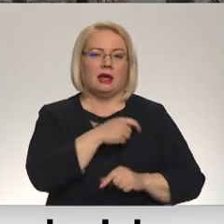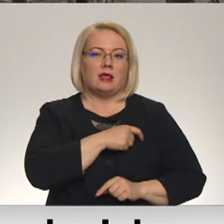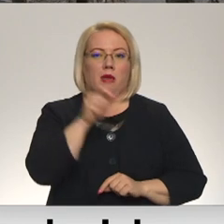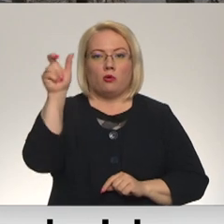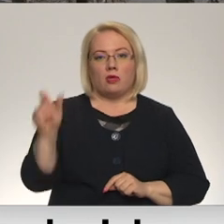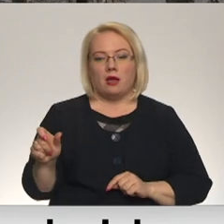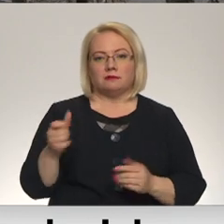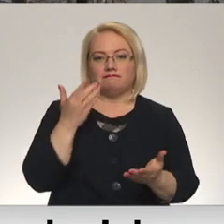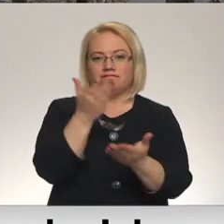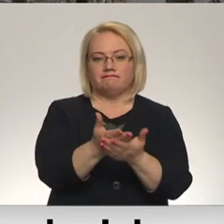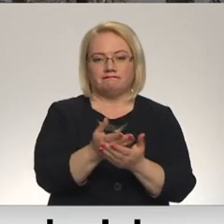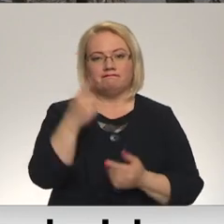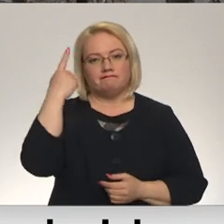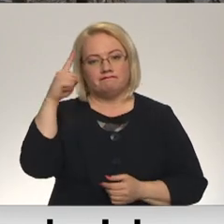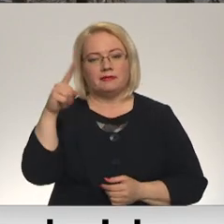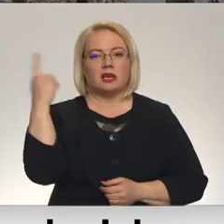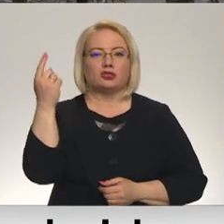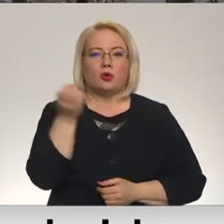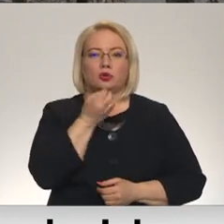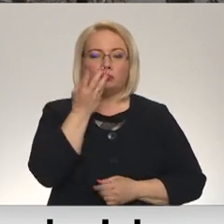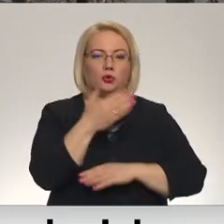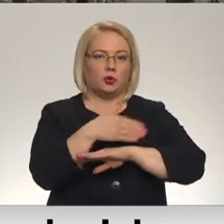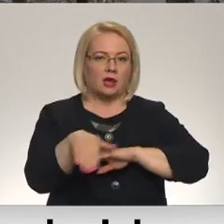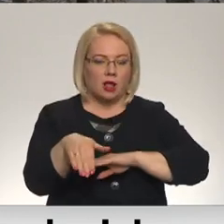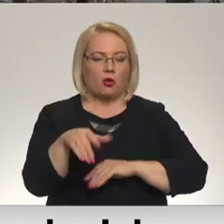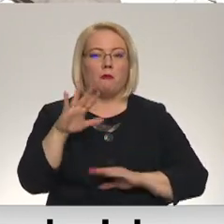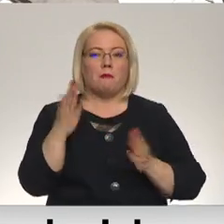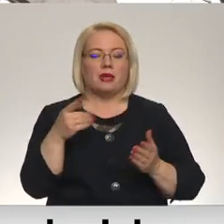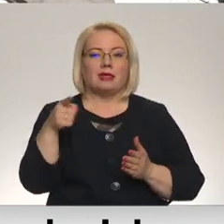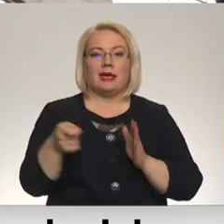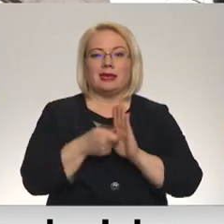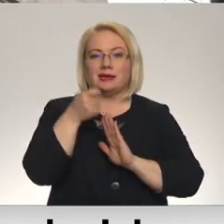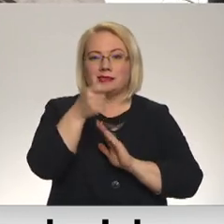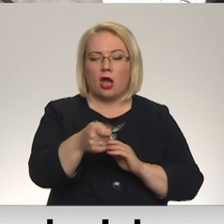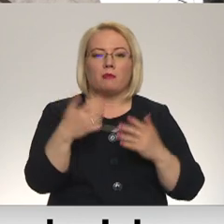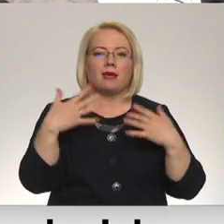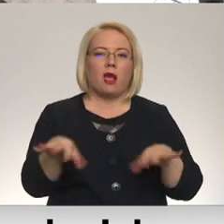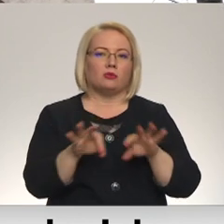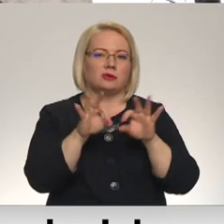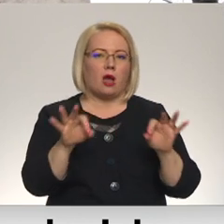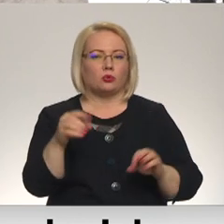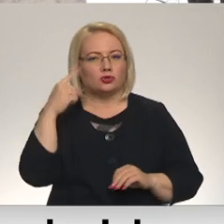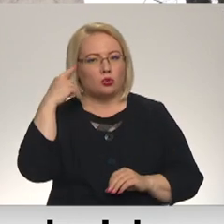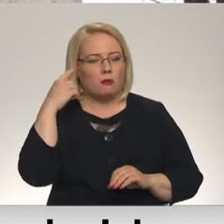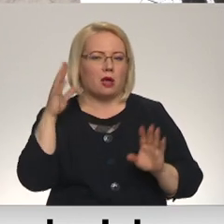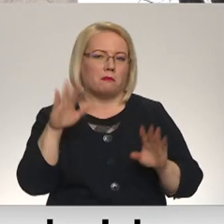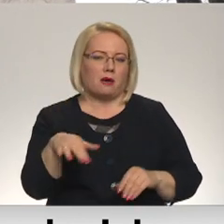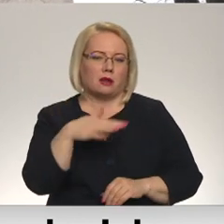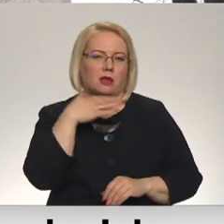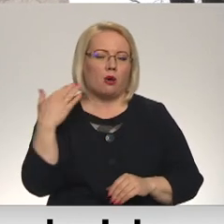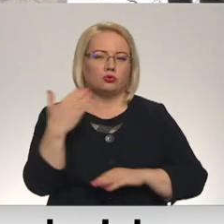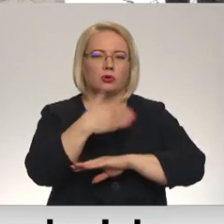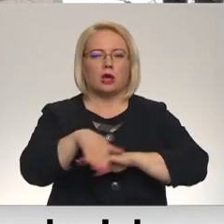iesniedzis ideju par Saules puķu ielu. Taču pašvaldība atzīst, ka vēl pirms šiem iesniegumiem tā jau sākusi domāt par vairāku